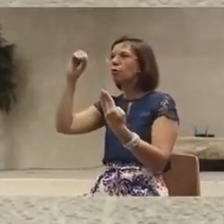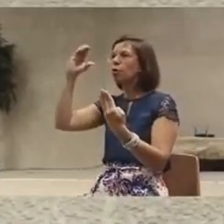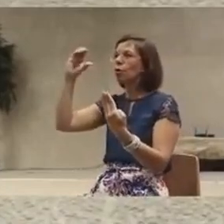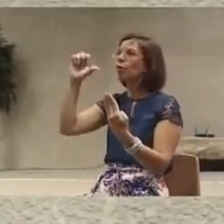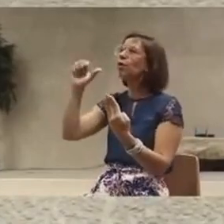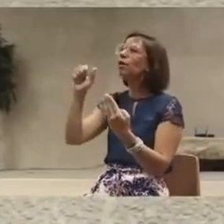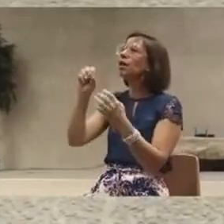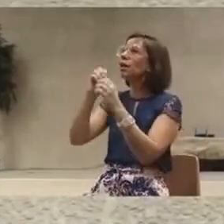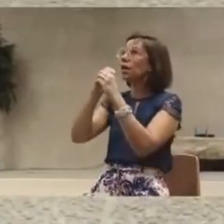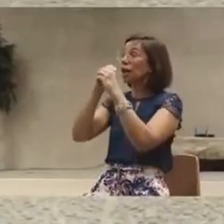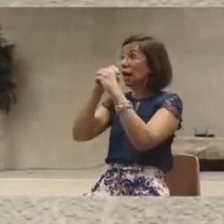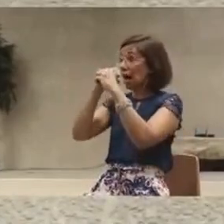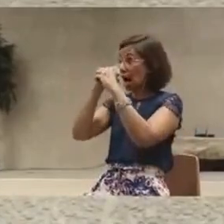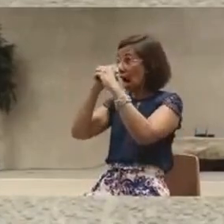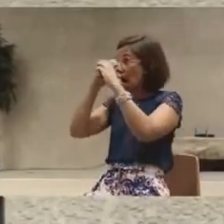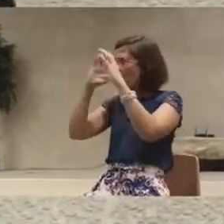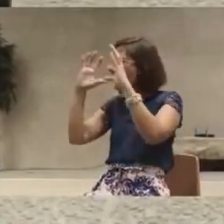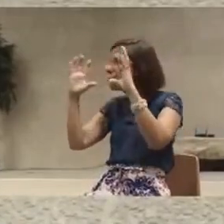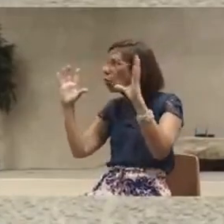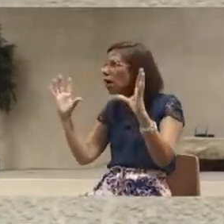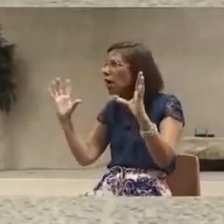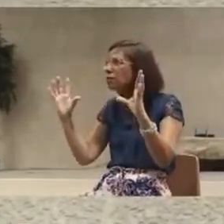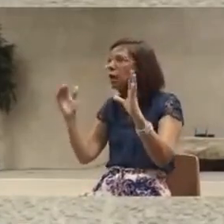nous. Alléluia. Amen.